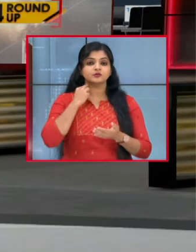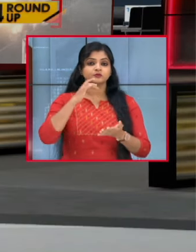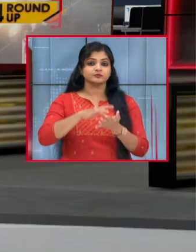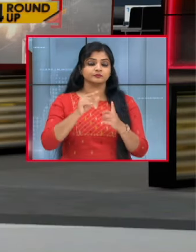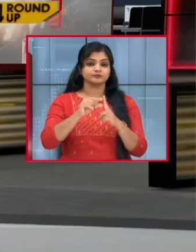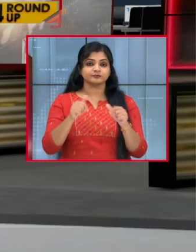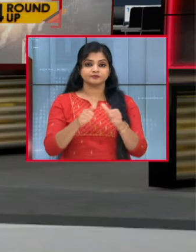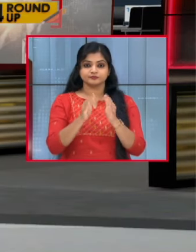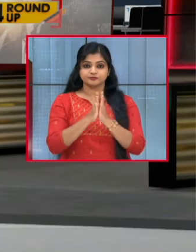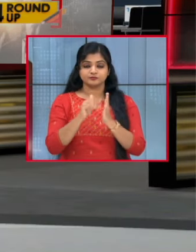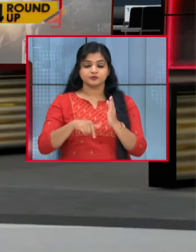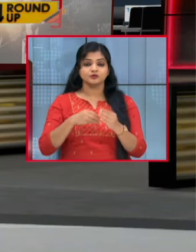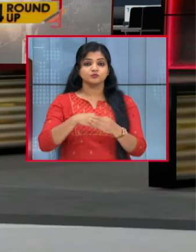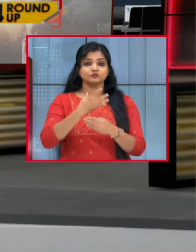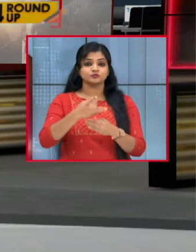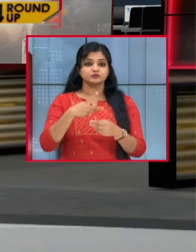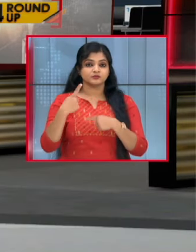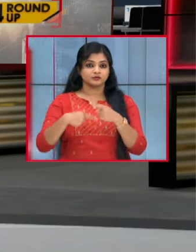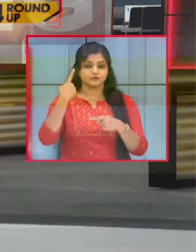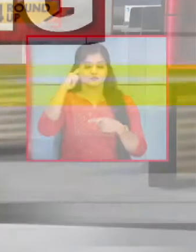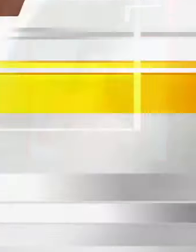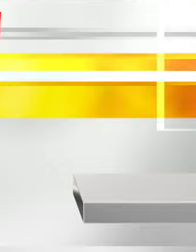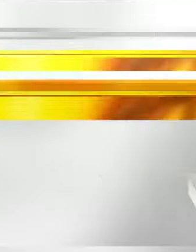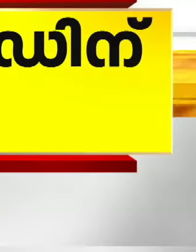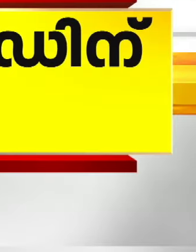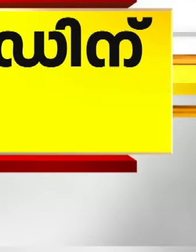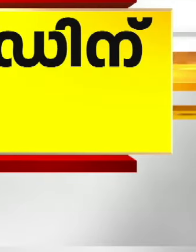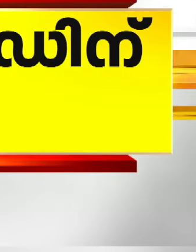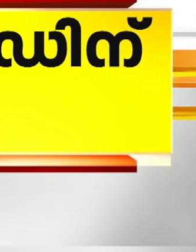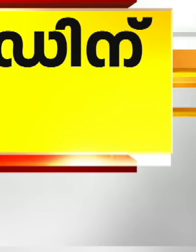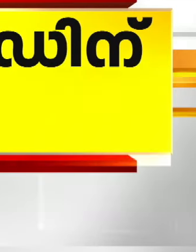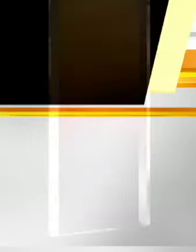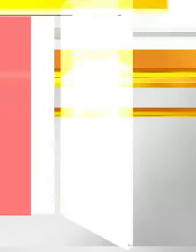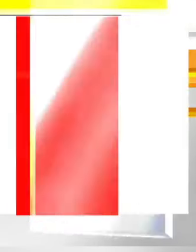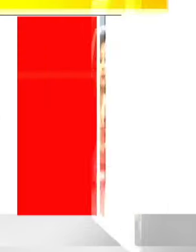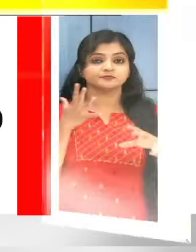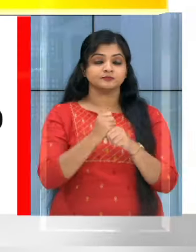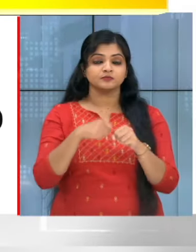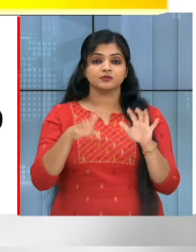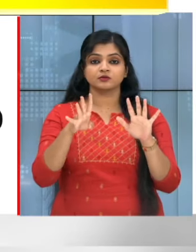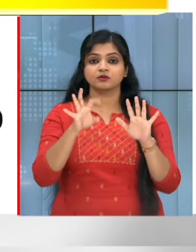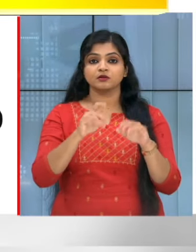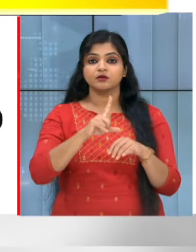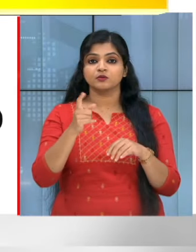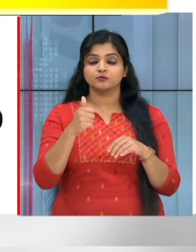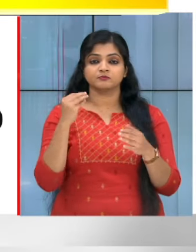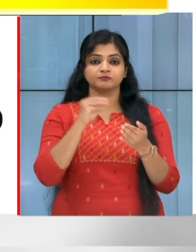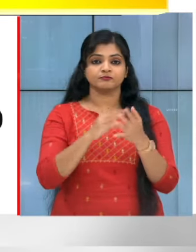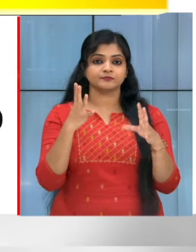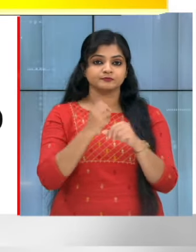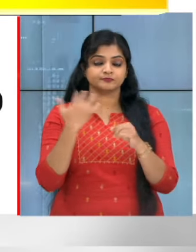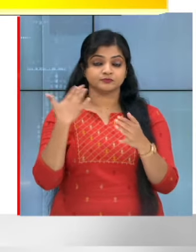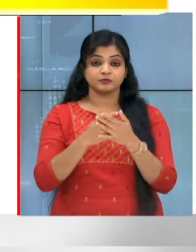തിരുവനന്തപുരം പത്മനാഭസ്വാമി ക്ഷേത്രത്തിൽ നിത്യപൂജാ സാധനങ്ങൾ വാങ്ങുന്നതിൽ കൺസ്യൂമർ ഫെഡിന് മാത്രം 90 ലക്ഷം രൂപ കുടിശ്ശിക. പണമടച്ചില്ലെങ്കിൽ നാളെ മുതൽ